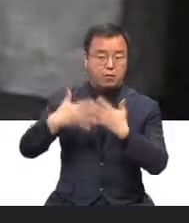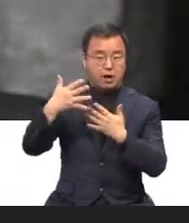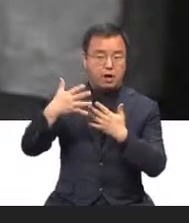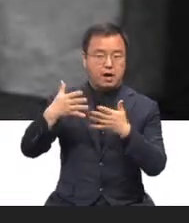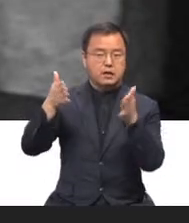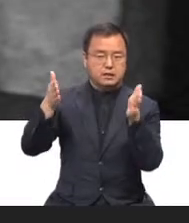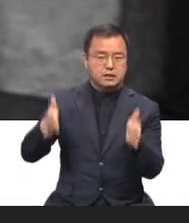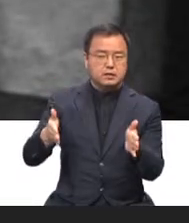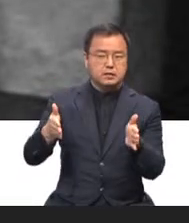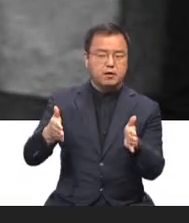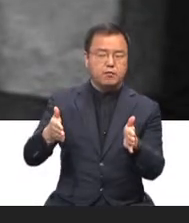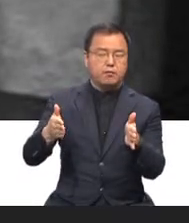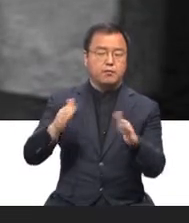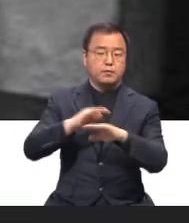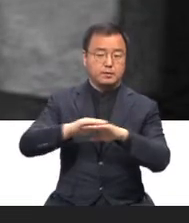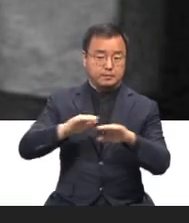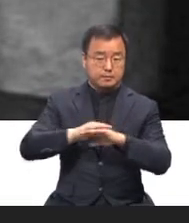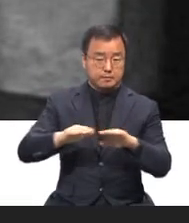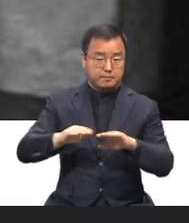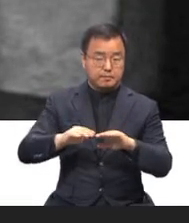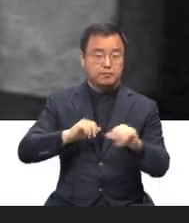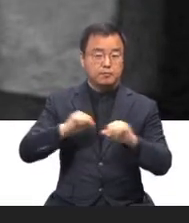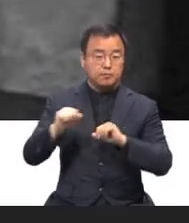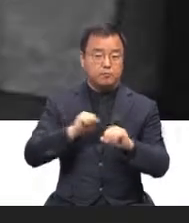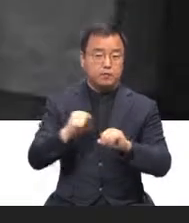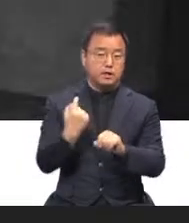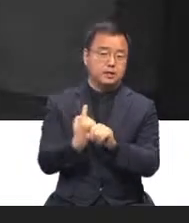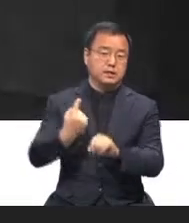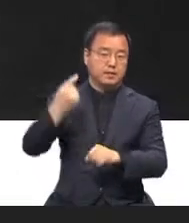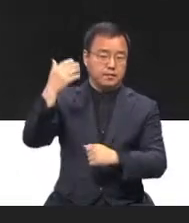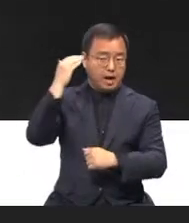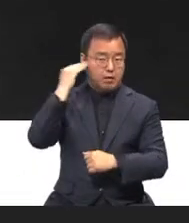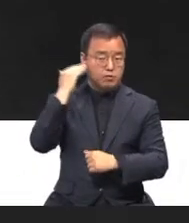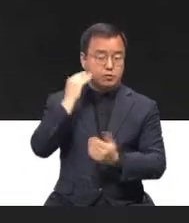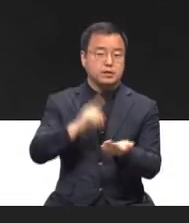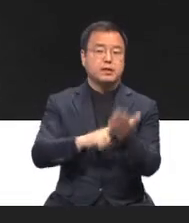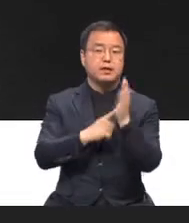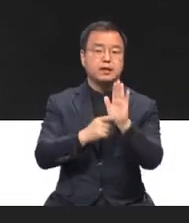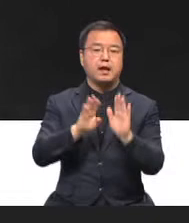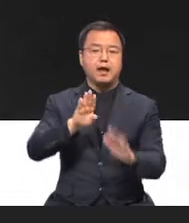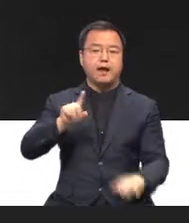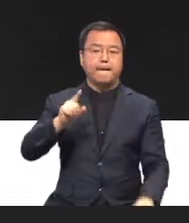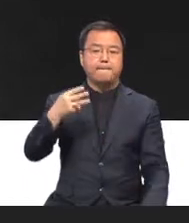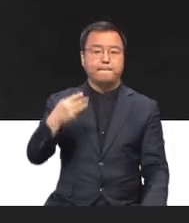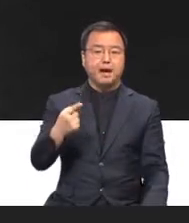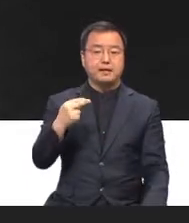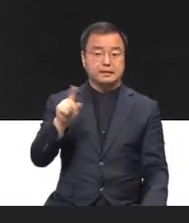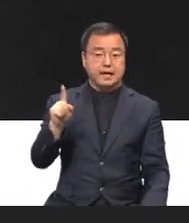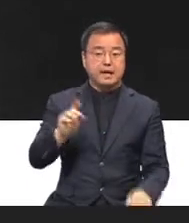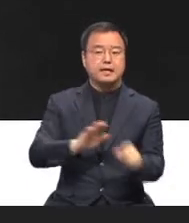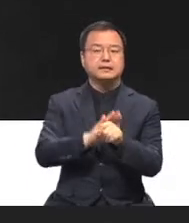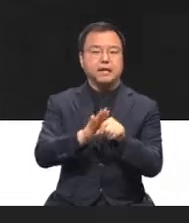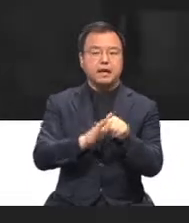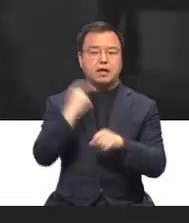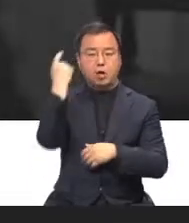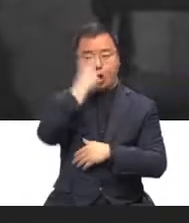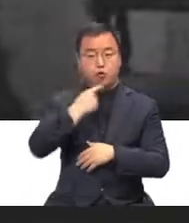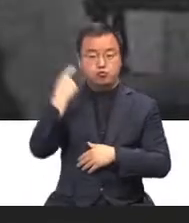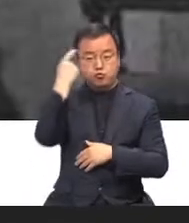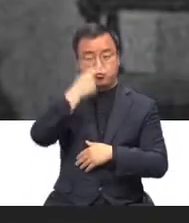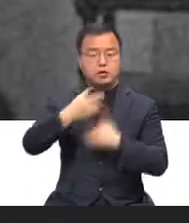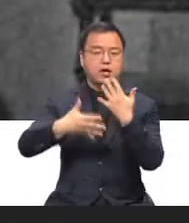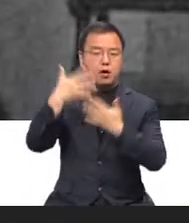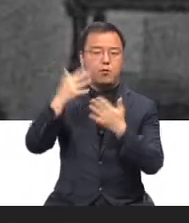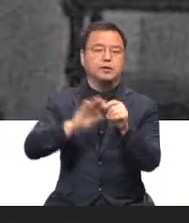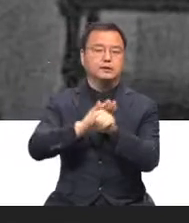했었던 감독입니다 작년에는 또 한국에도 개봉 했었던 그 바르다가 사랑한 얼굴들 이라는 작품으로 사랑 받았었는데요